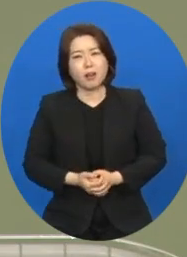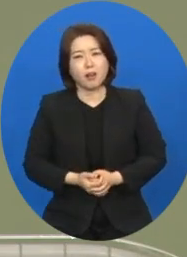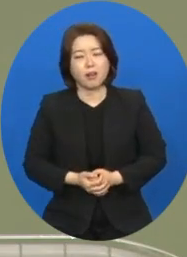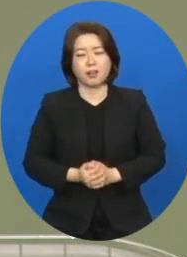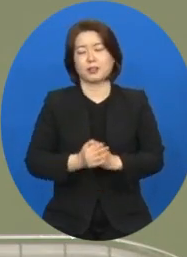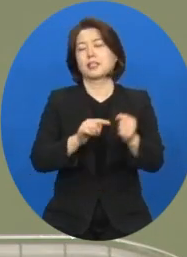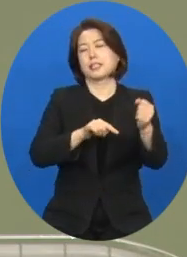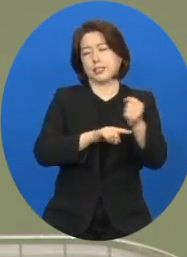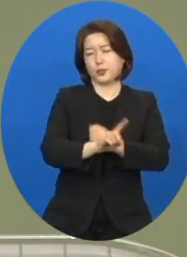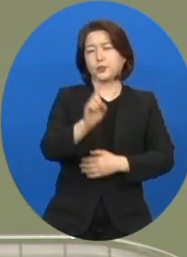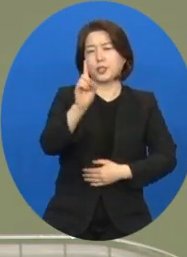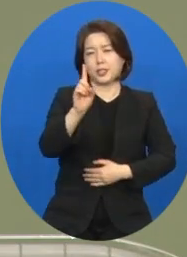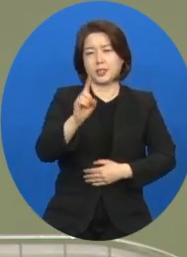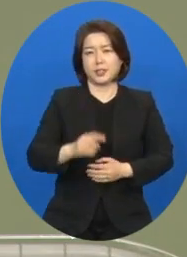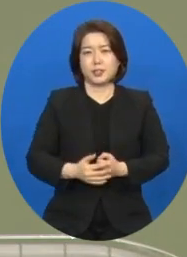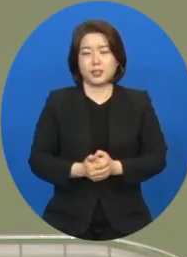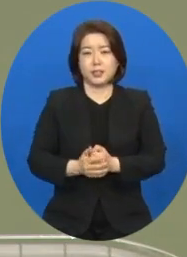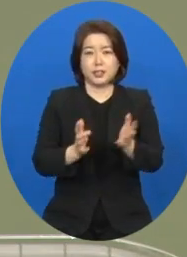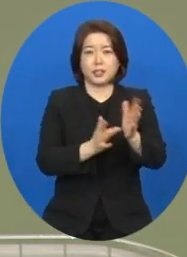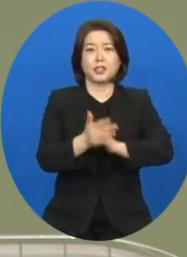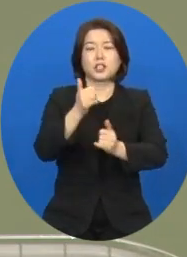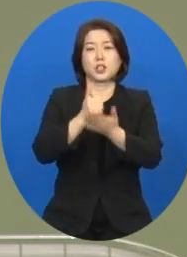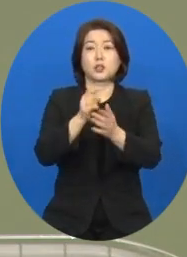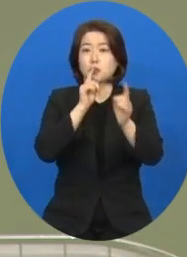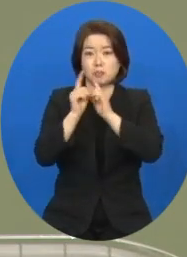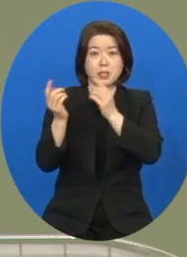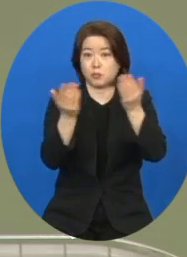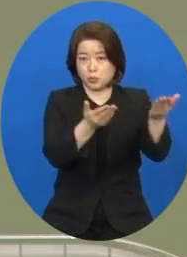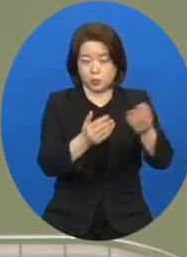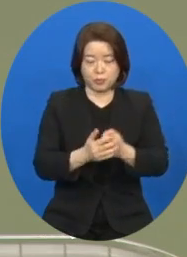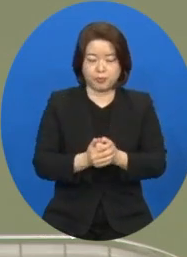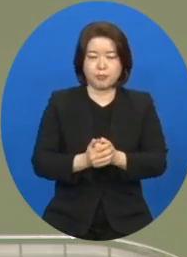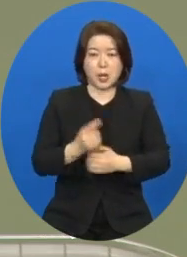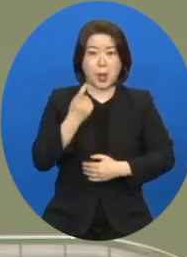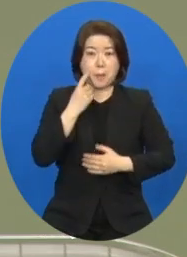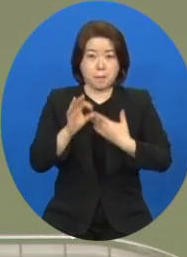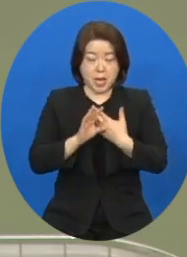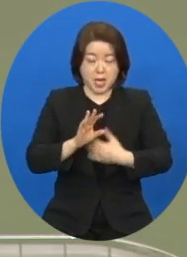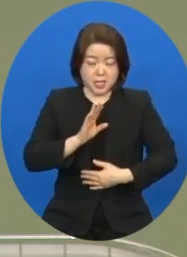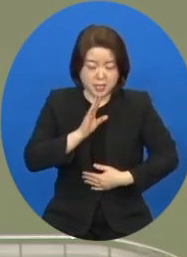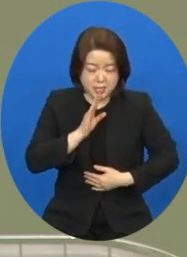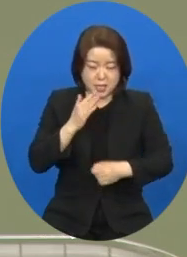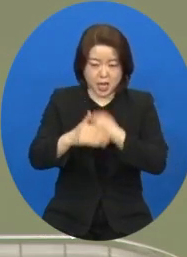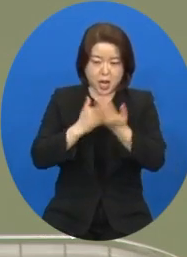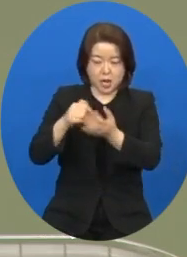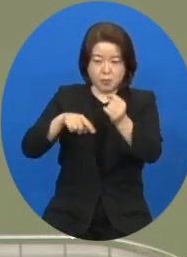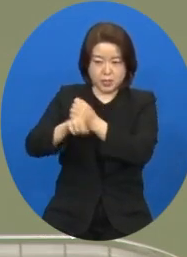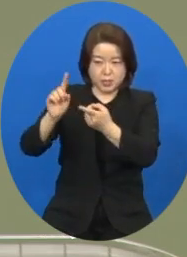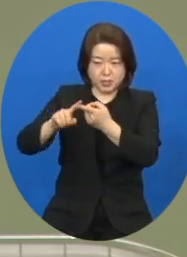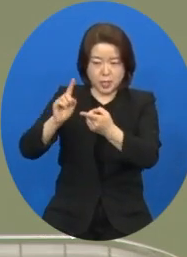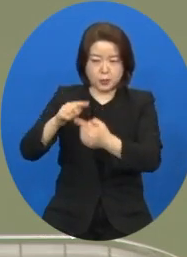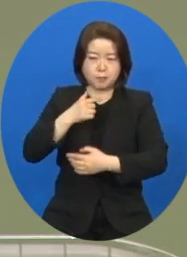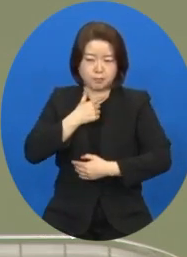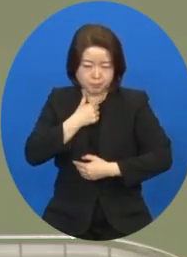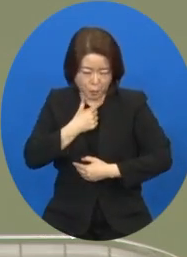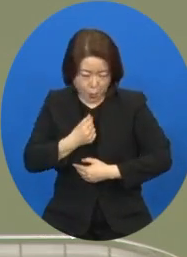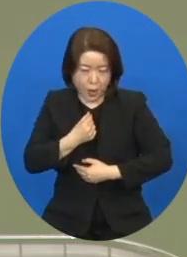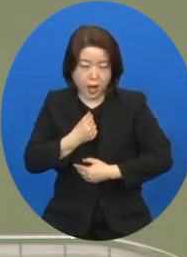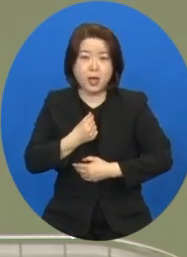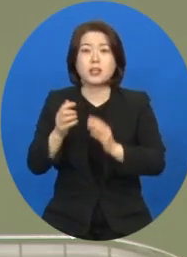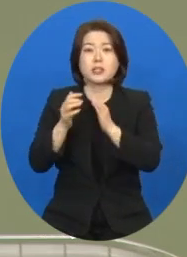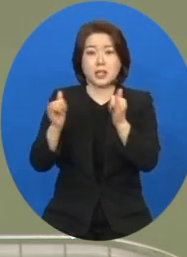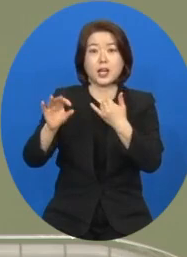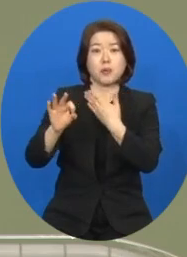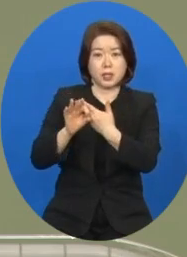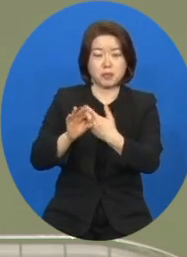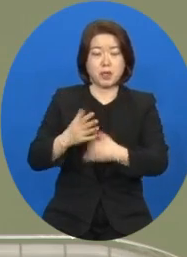이유는 하나였습니다. 예수님께서 말씀하셨어요. 만약에 진짜 하나님의 뜻대로 하려는 마음이 있는 사람이라면